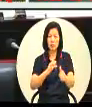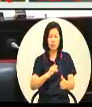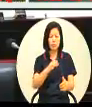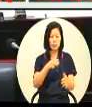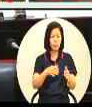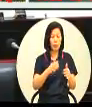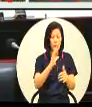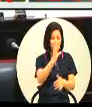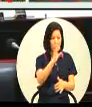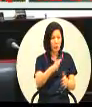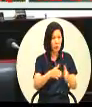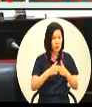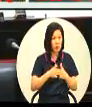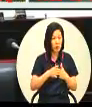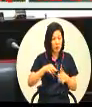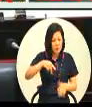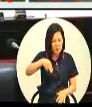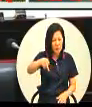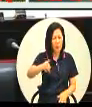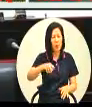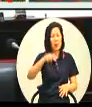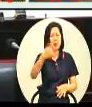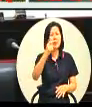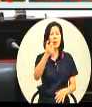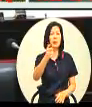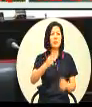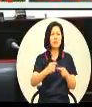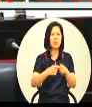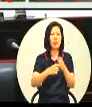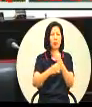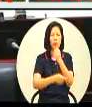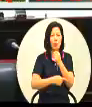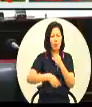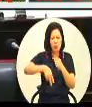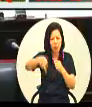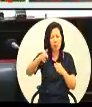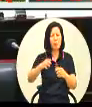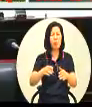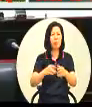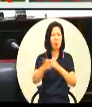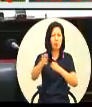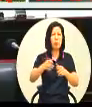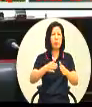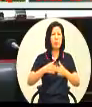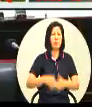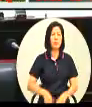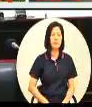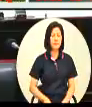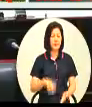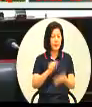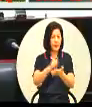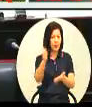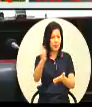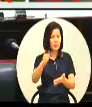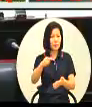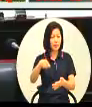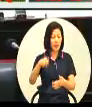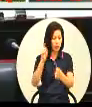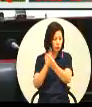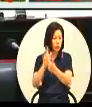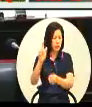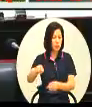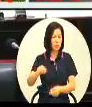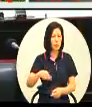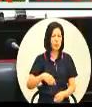众，你要走650公尺。刚刚我们 TVBS 里面的记者啊，那位记者跟我很熟，他还没